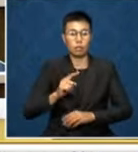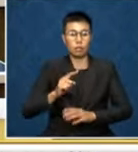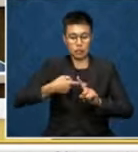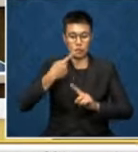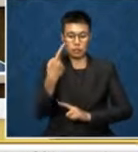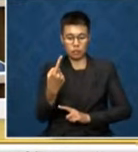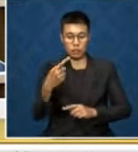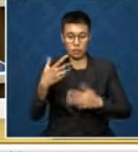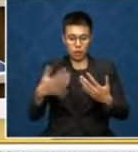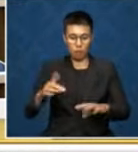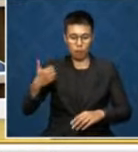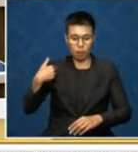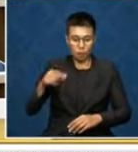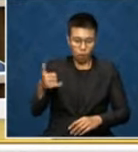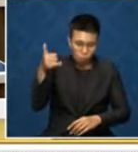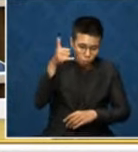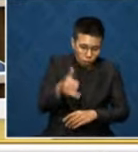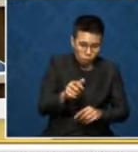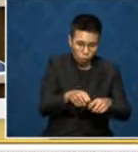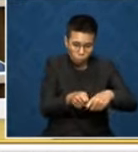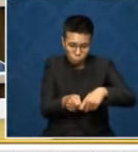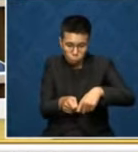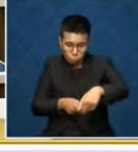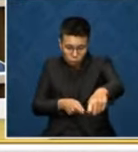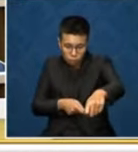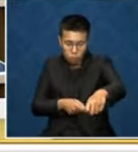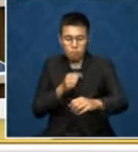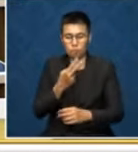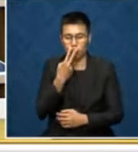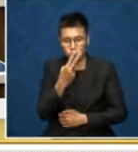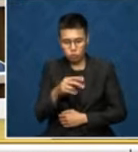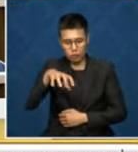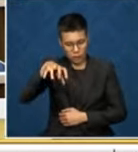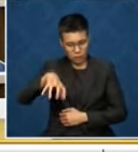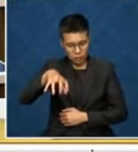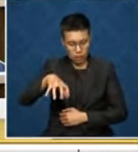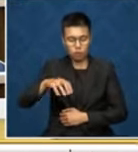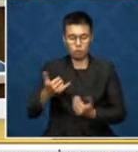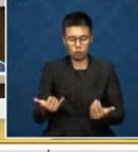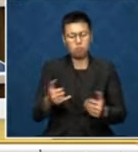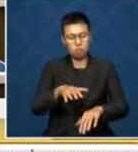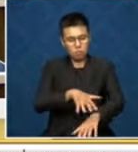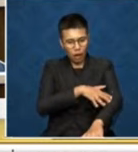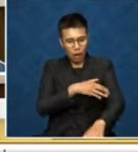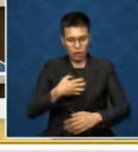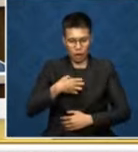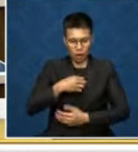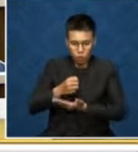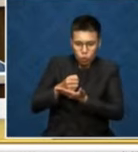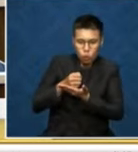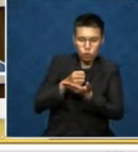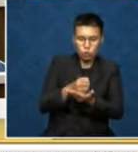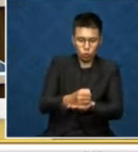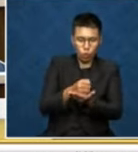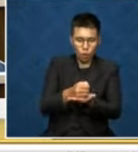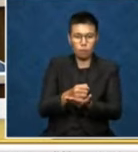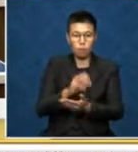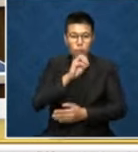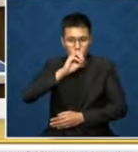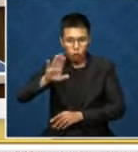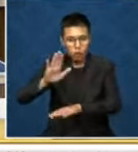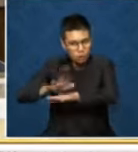รังวัดนะครับแล้วก็จัดสรรให้ชาวบ้านได้อันนี้ขั้นตอนตรงนี้มันล่าช้าก็เลยอยากจะให้มีการเร่งรัดดำเนินการโดยเร่งด่วนขอบ